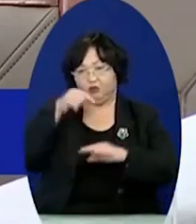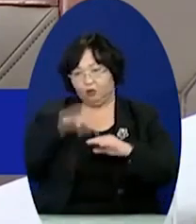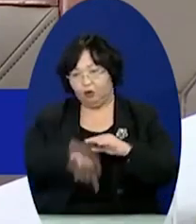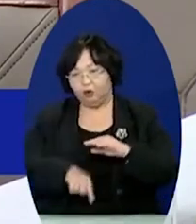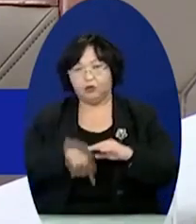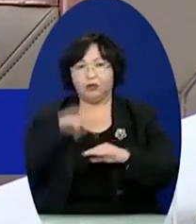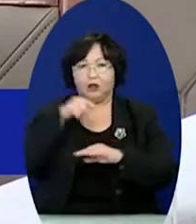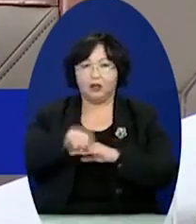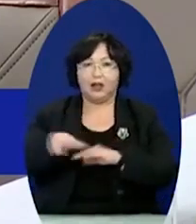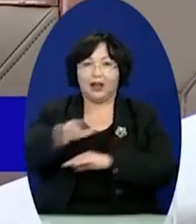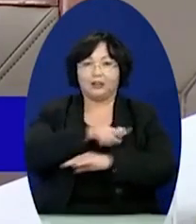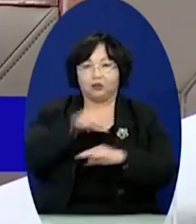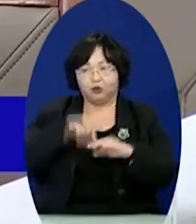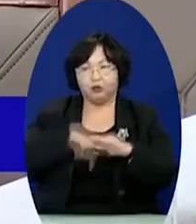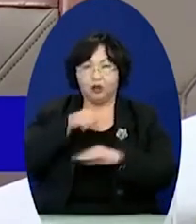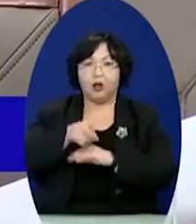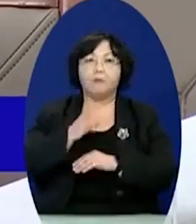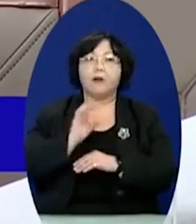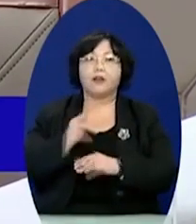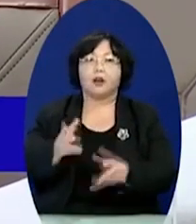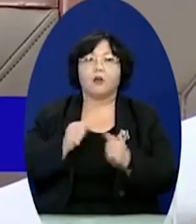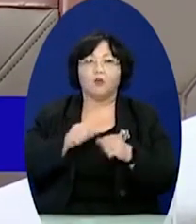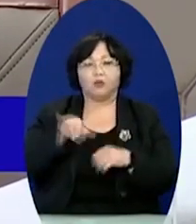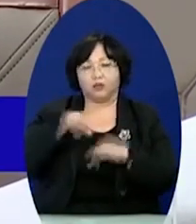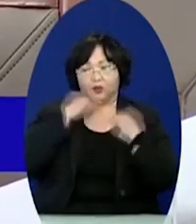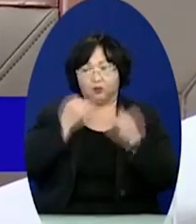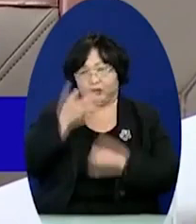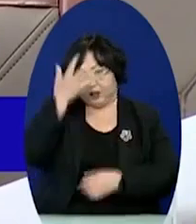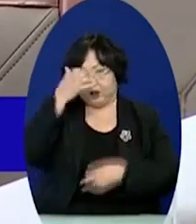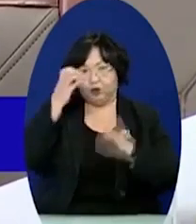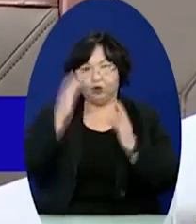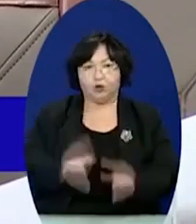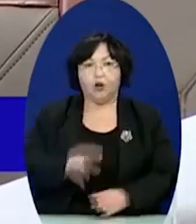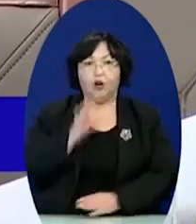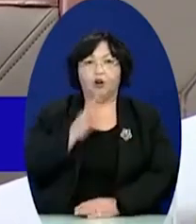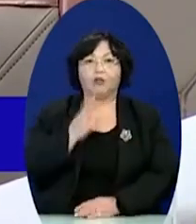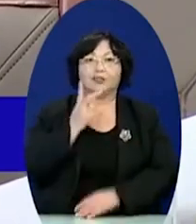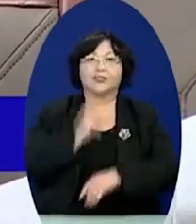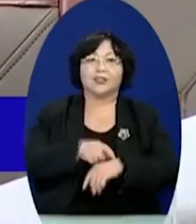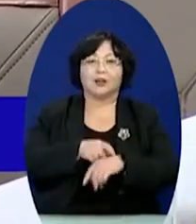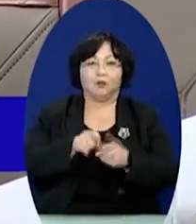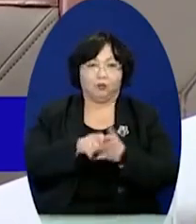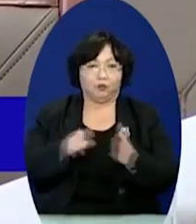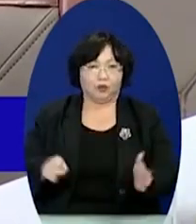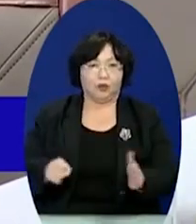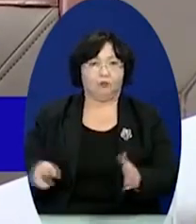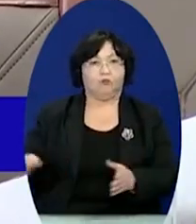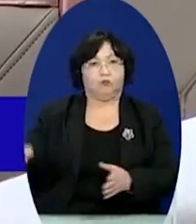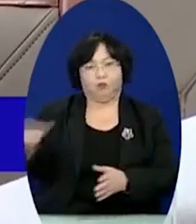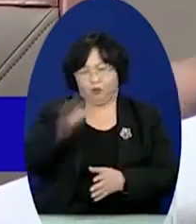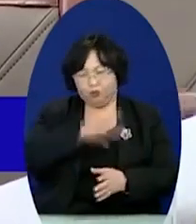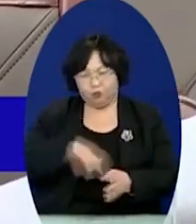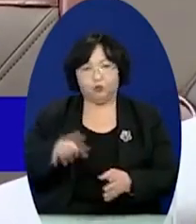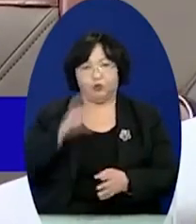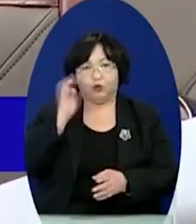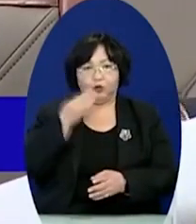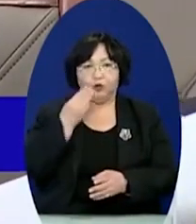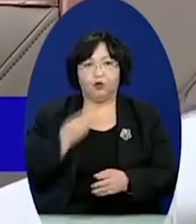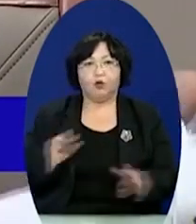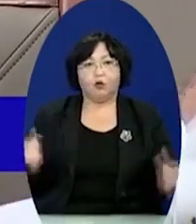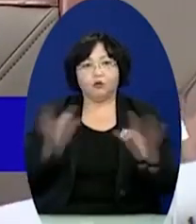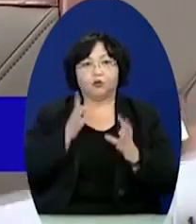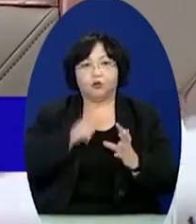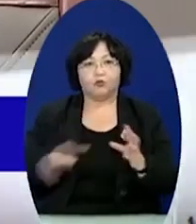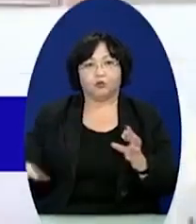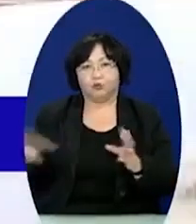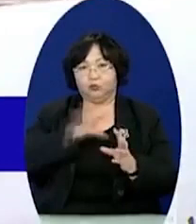ойлгоод улсын хурал, засгийн газрын тогтоолууд он цаг өдрөрөө бүгдээрээ гарцсан. Энд нь оролцсон хүмүүс нэгэ